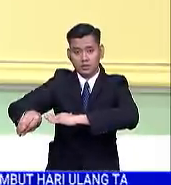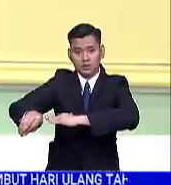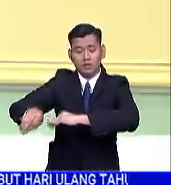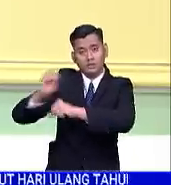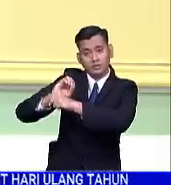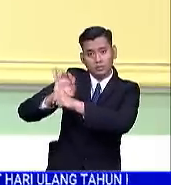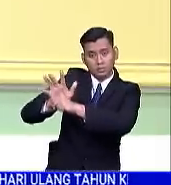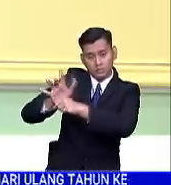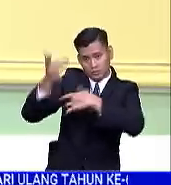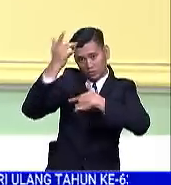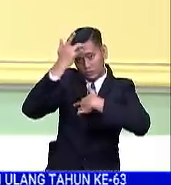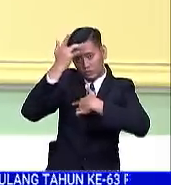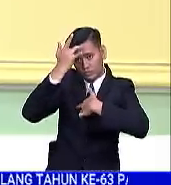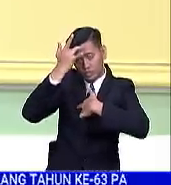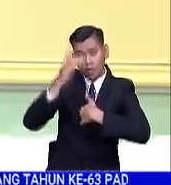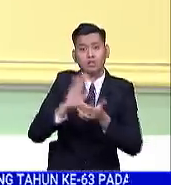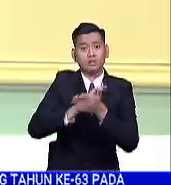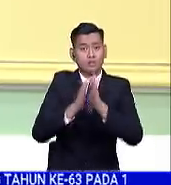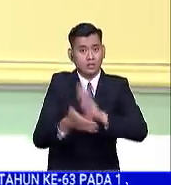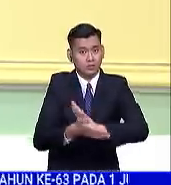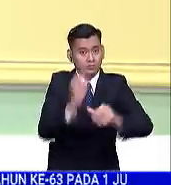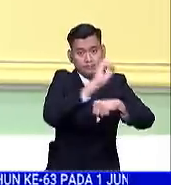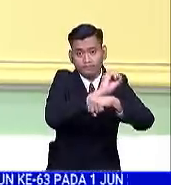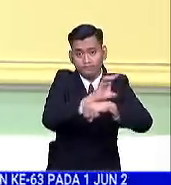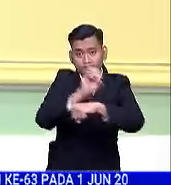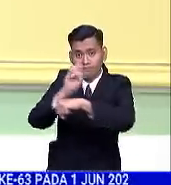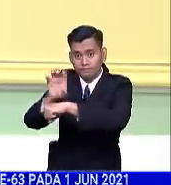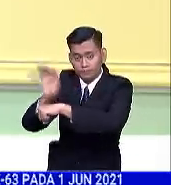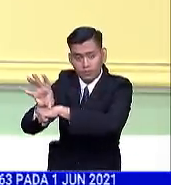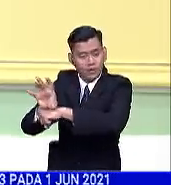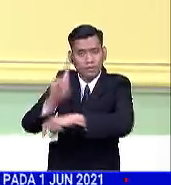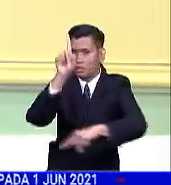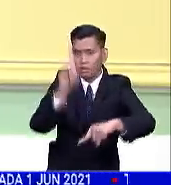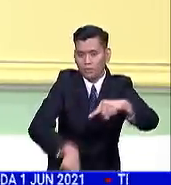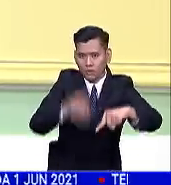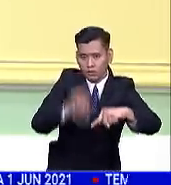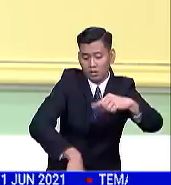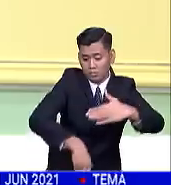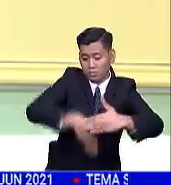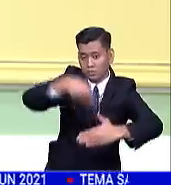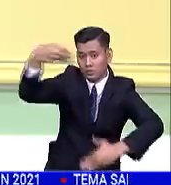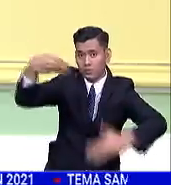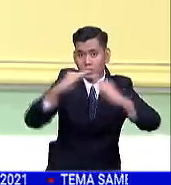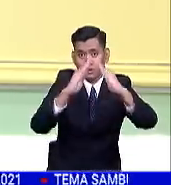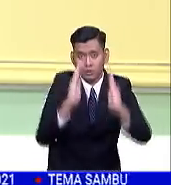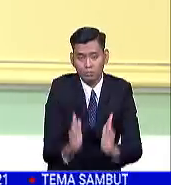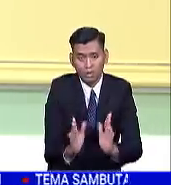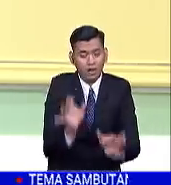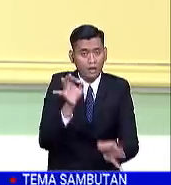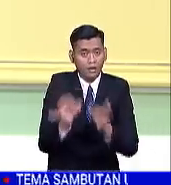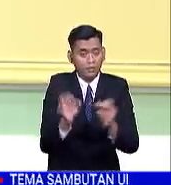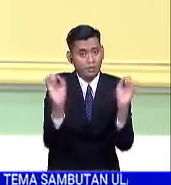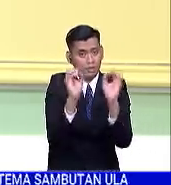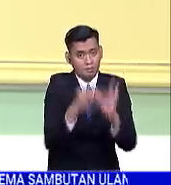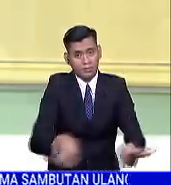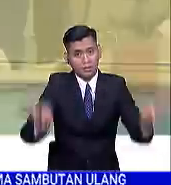orang ramai dinasihatkan agar tidak keluar rumah jika tiada keperluan atau